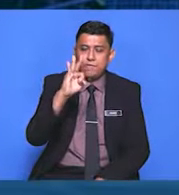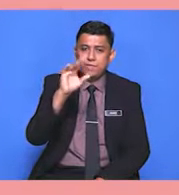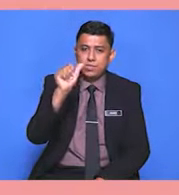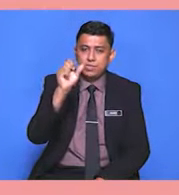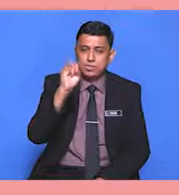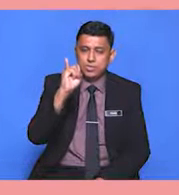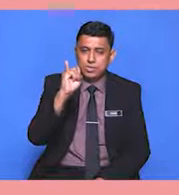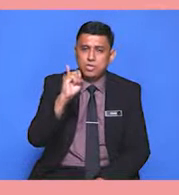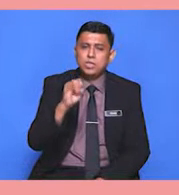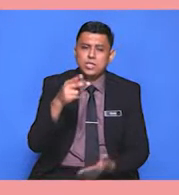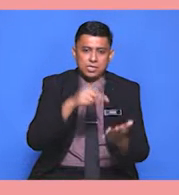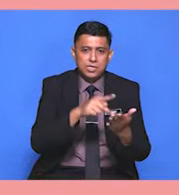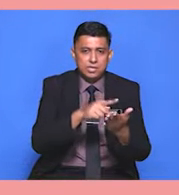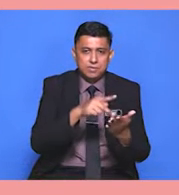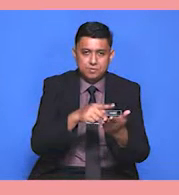dihitung.